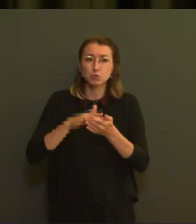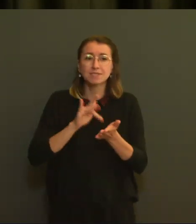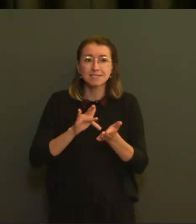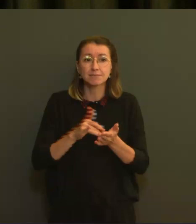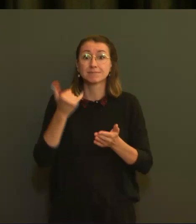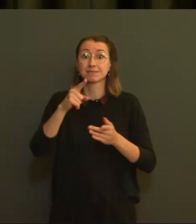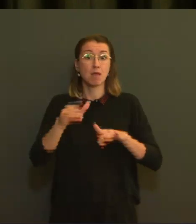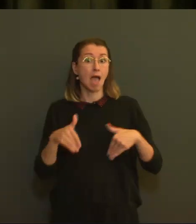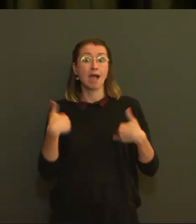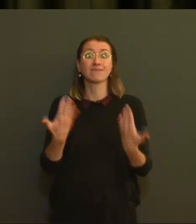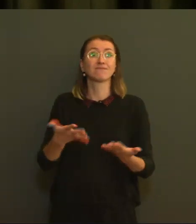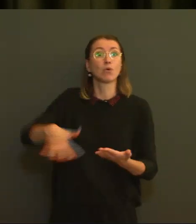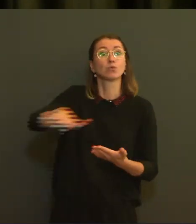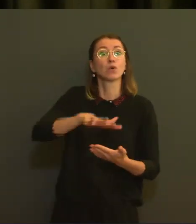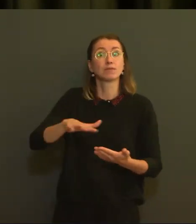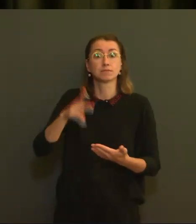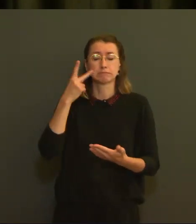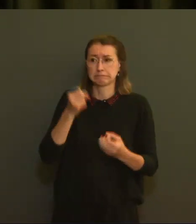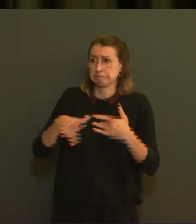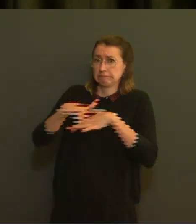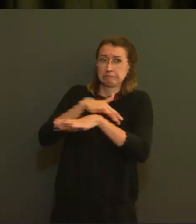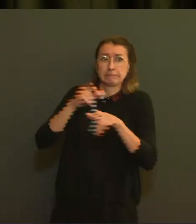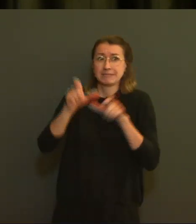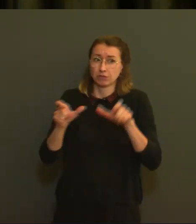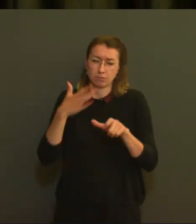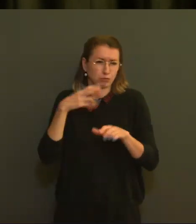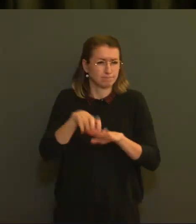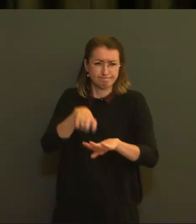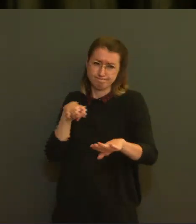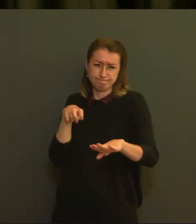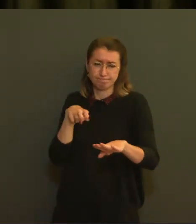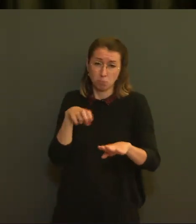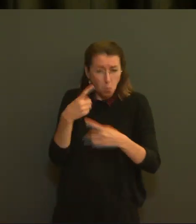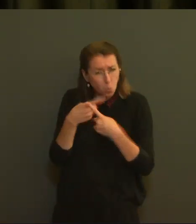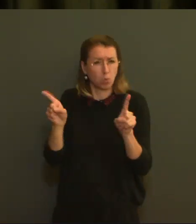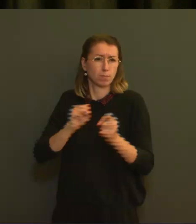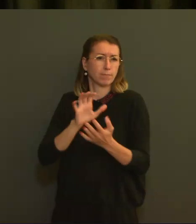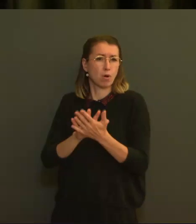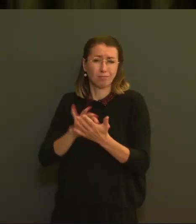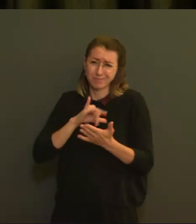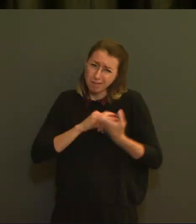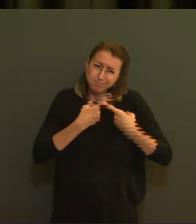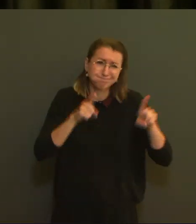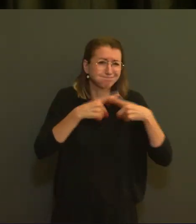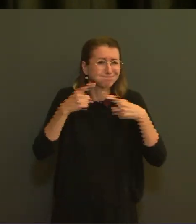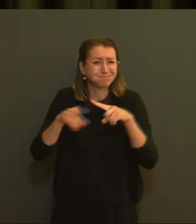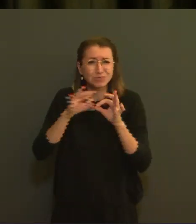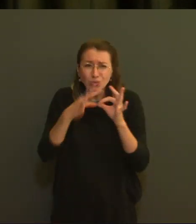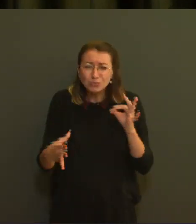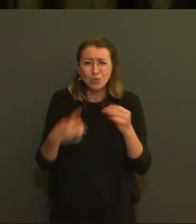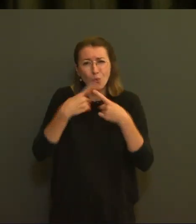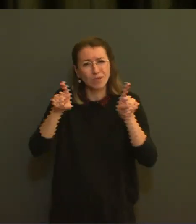une alternative. Comme nous l'avons dit, il existe foule d'alternatives intéressantes dans notre pays. Ce qui est